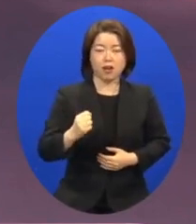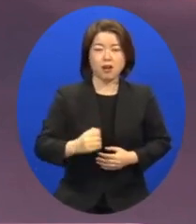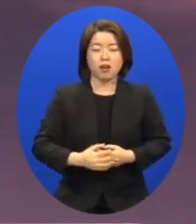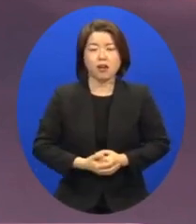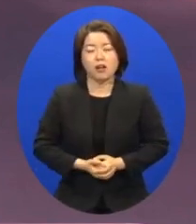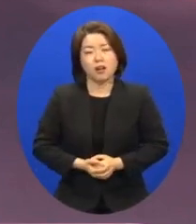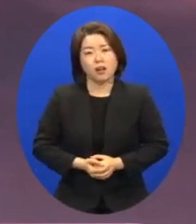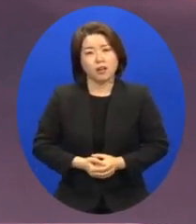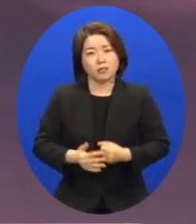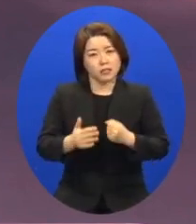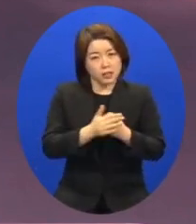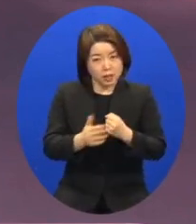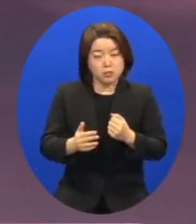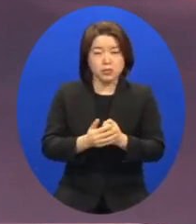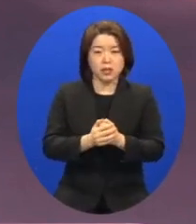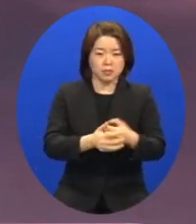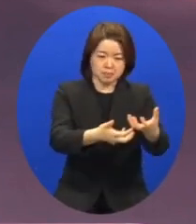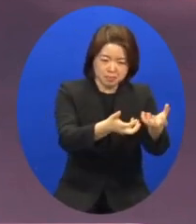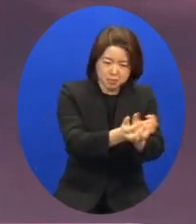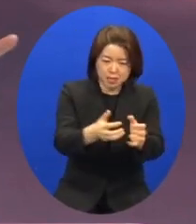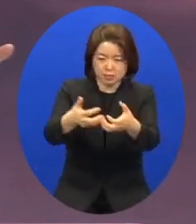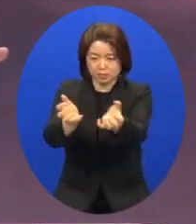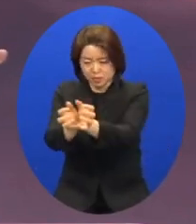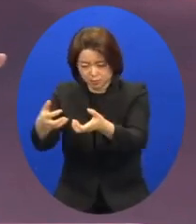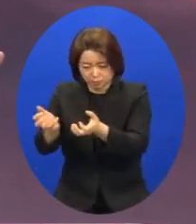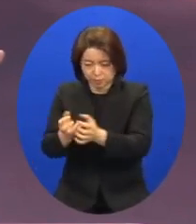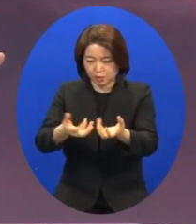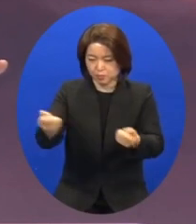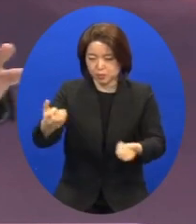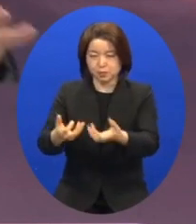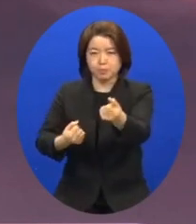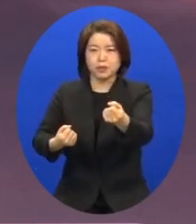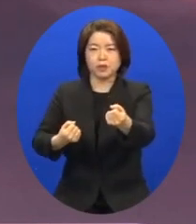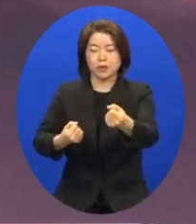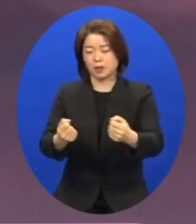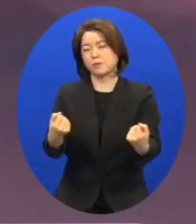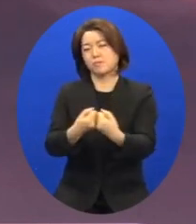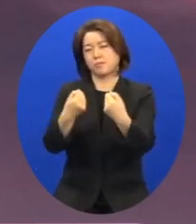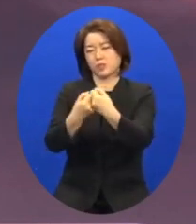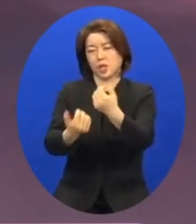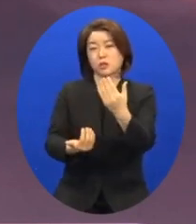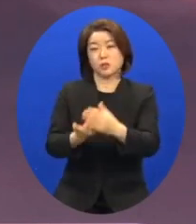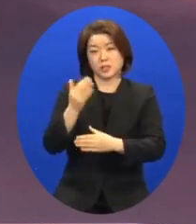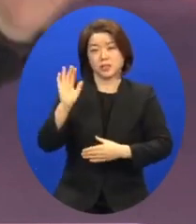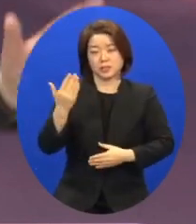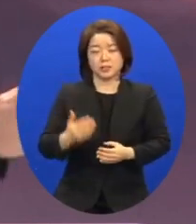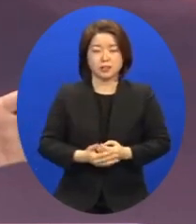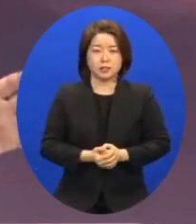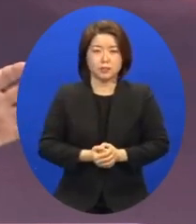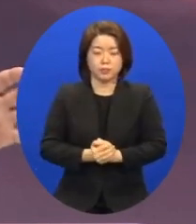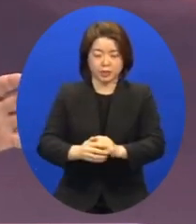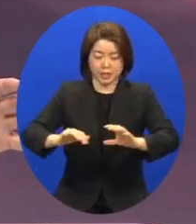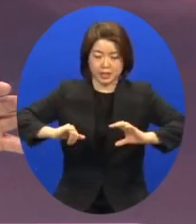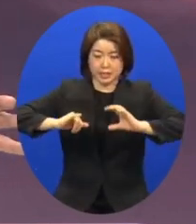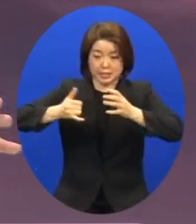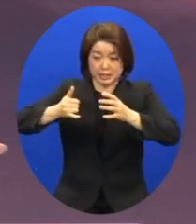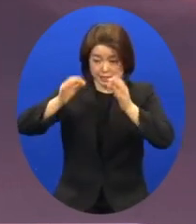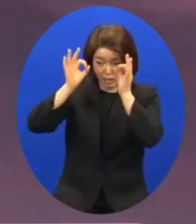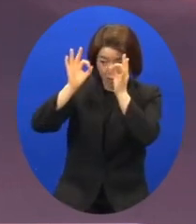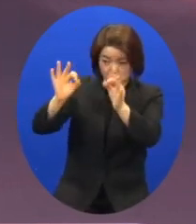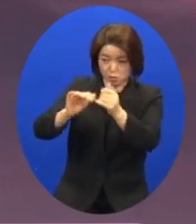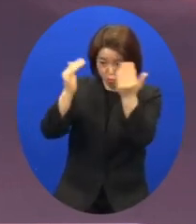그러니까 파가 생기고 다툼이 생기는 것 우리가 세상에서 보는 모든 현상이다